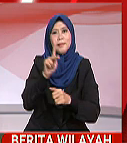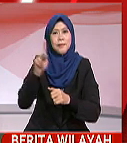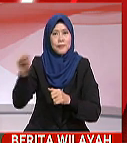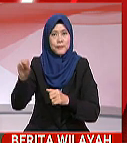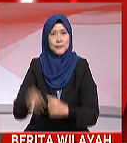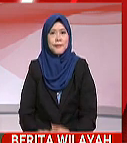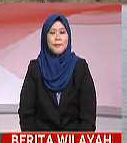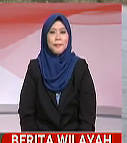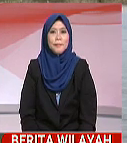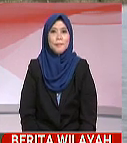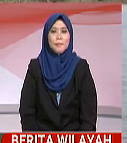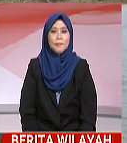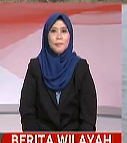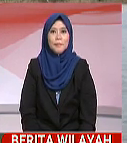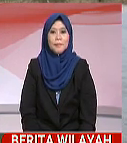Kesihatan.